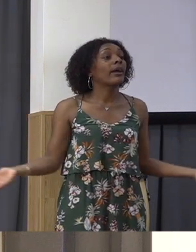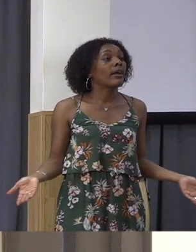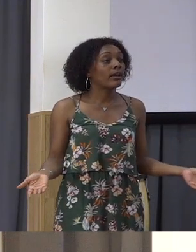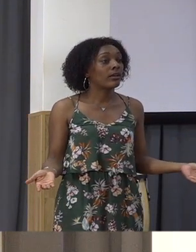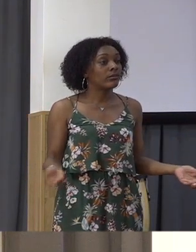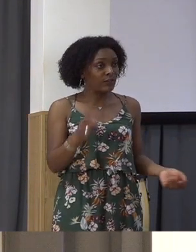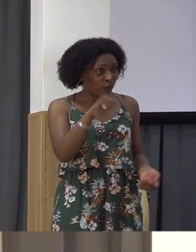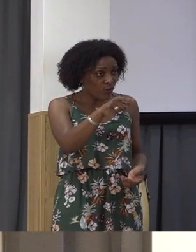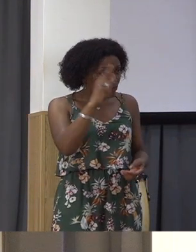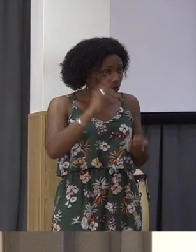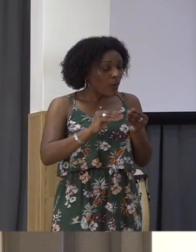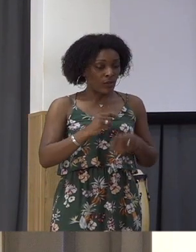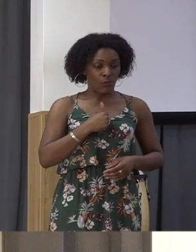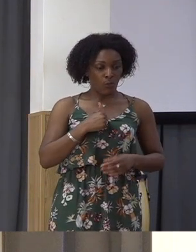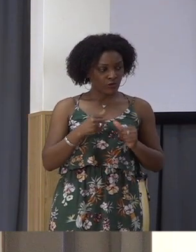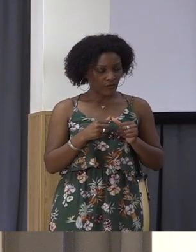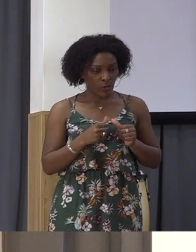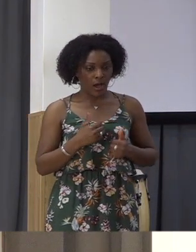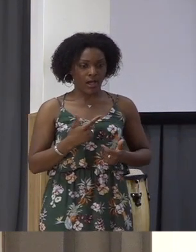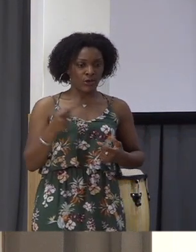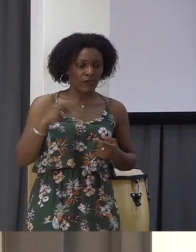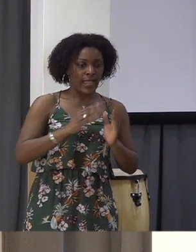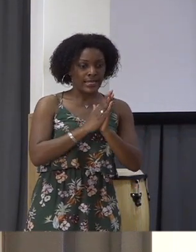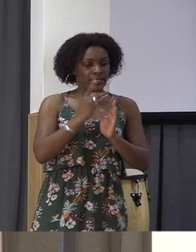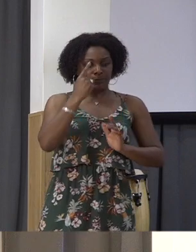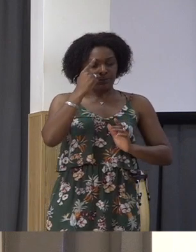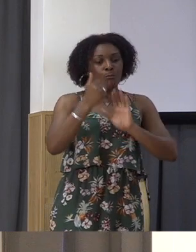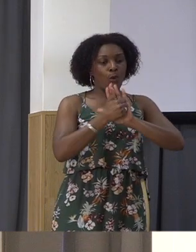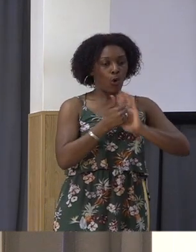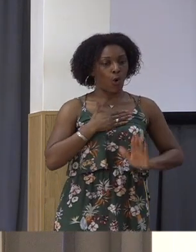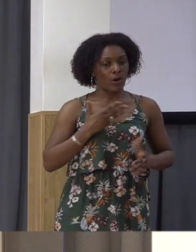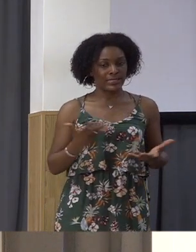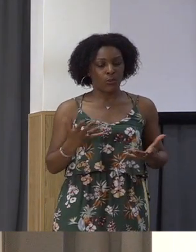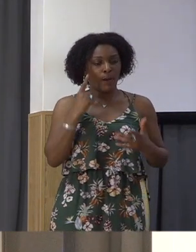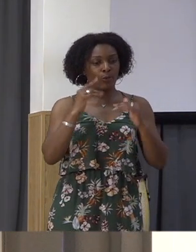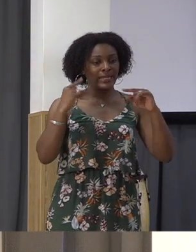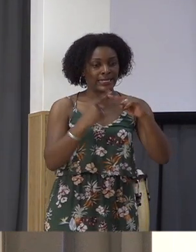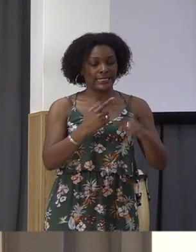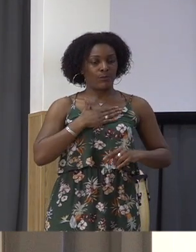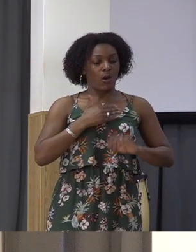Dites-vous, qu'est-ce que je fais pour la communauté? Qu'est-ce que je fais pour l'Église?